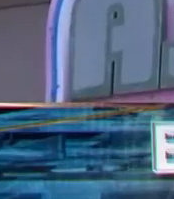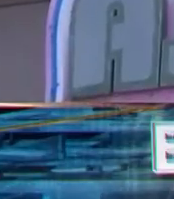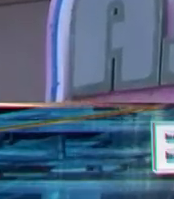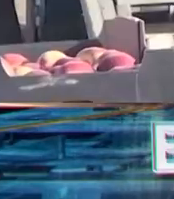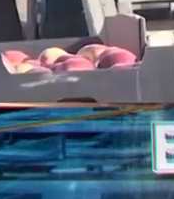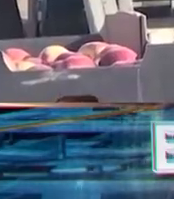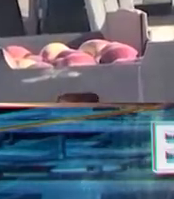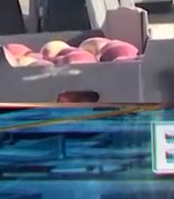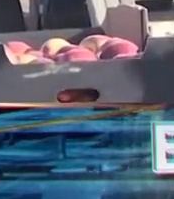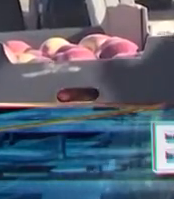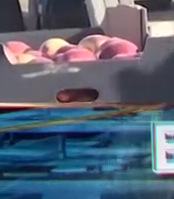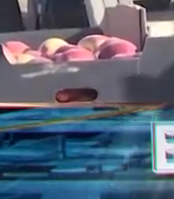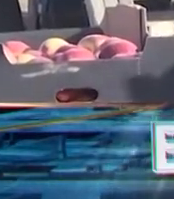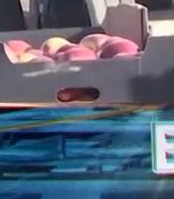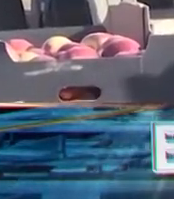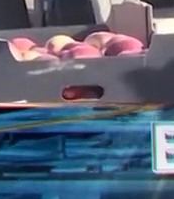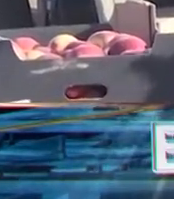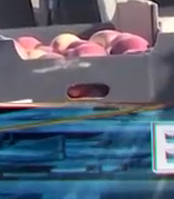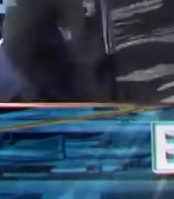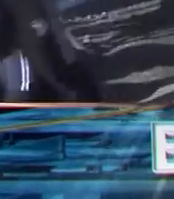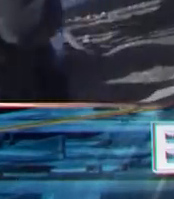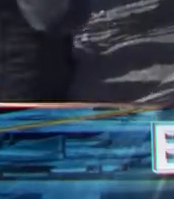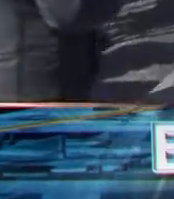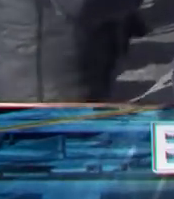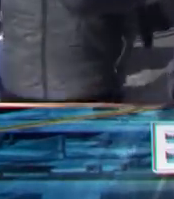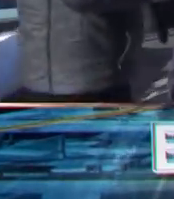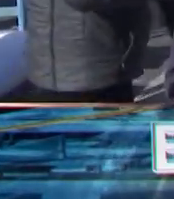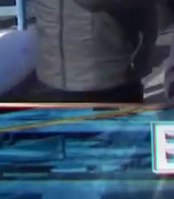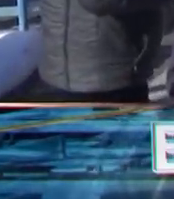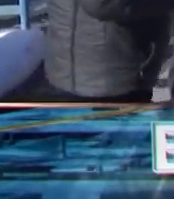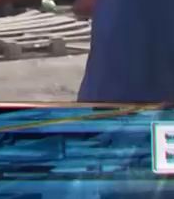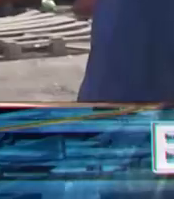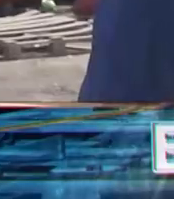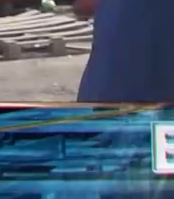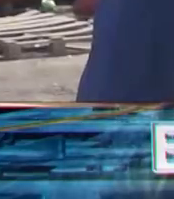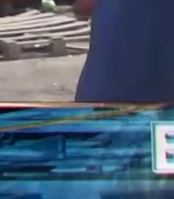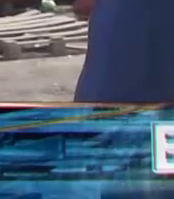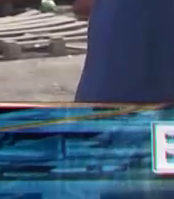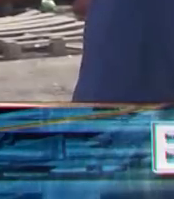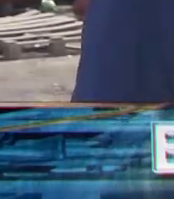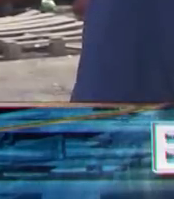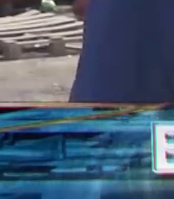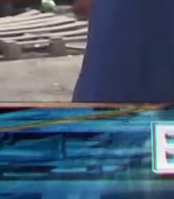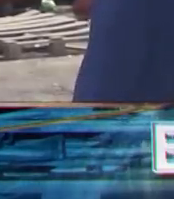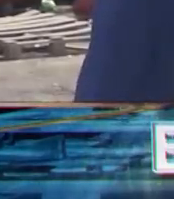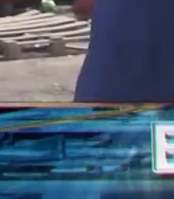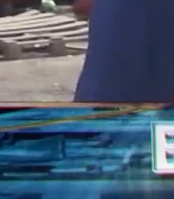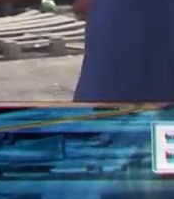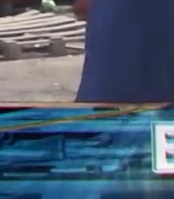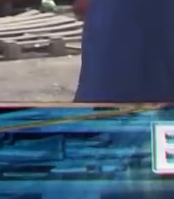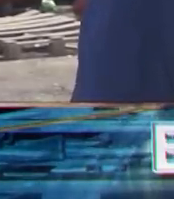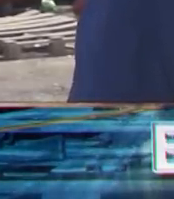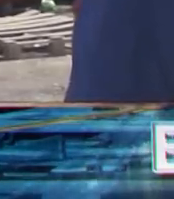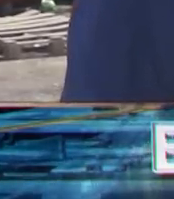Алтын Орда базарында жекедара сауда тоқтатылады. Тек көтерме саудагерлерге ғана рұқсат берілді. Алтын Орда базары штаттық режимде жұмыс істеп тұр.